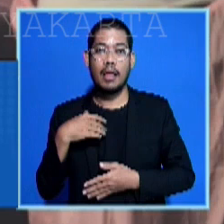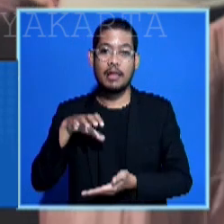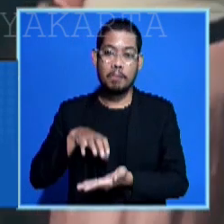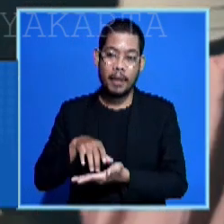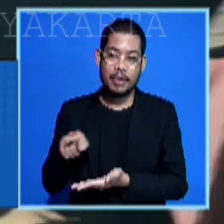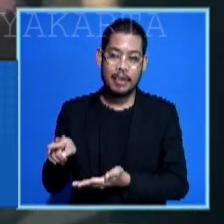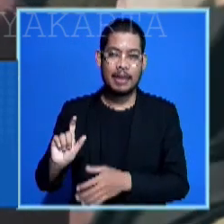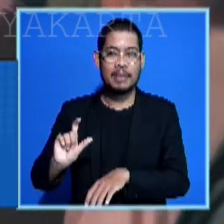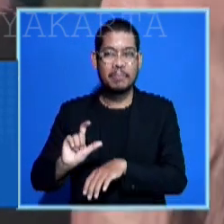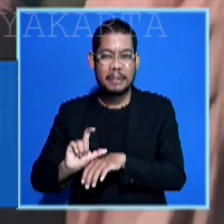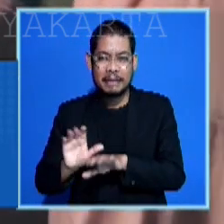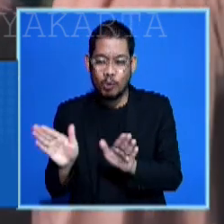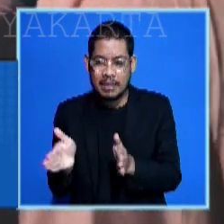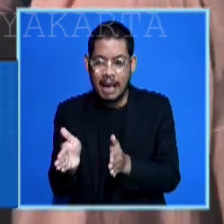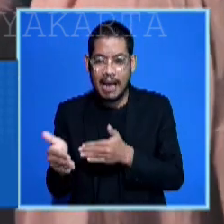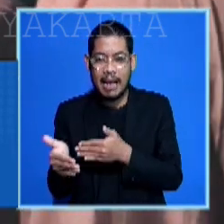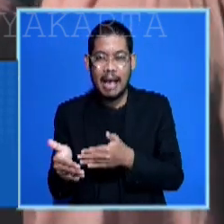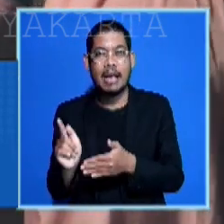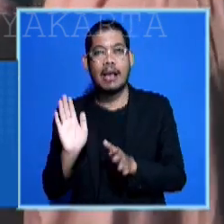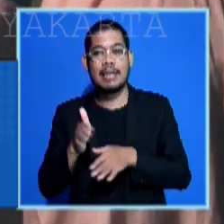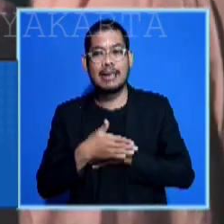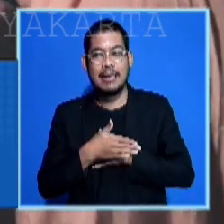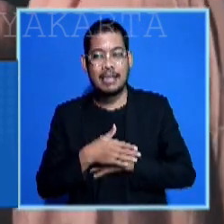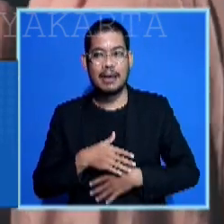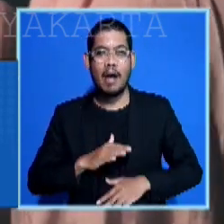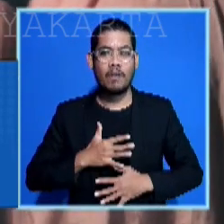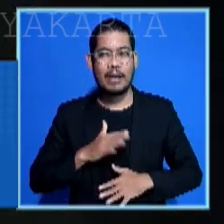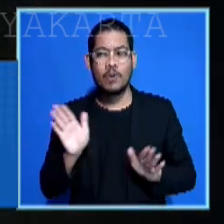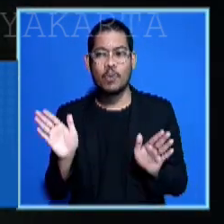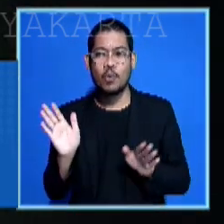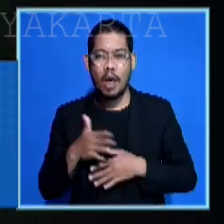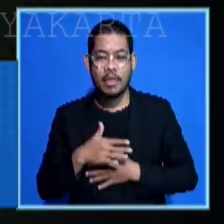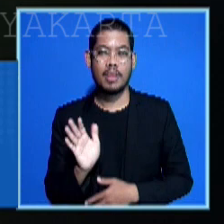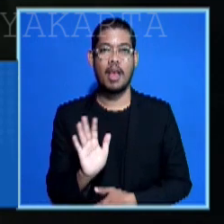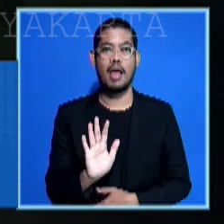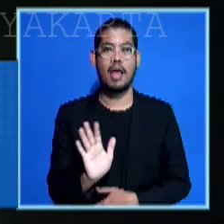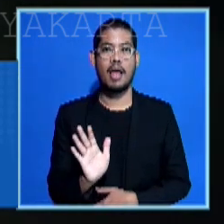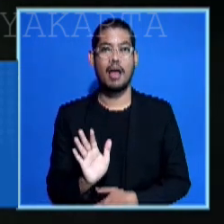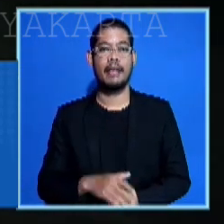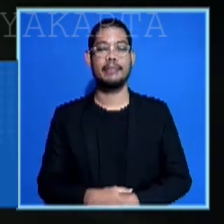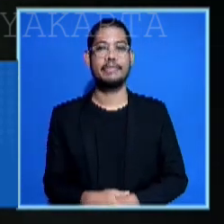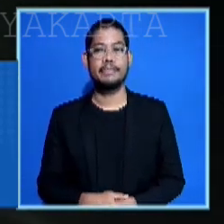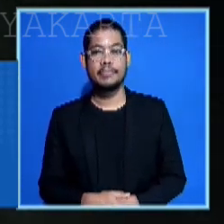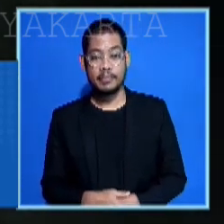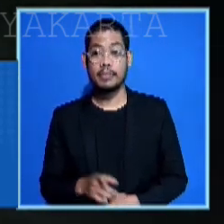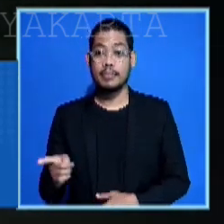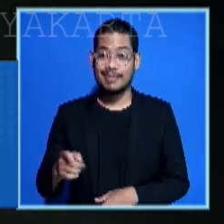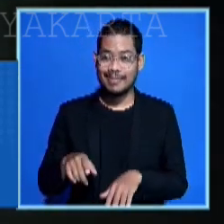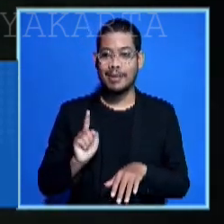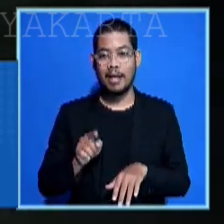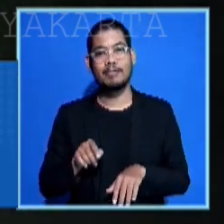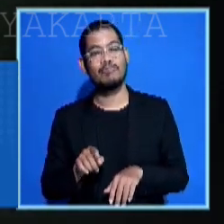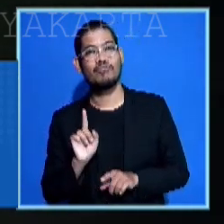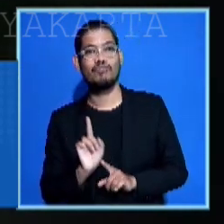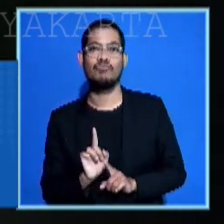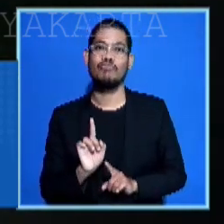beribadah. Jadi kamu nggak perlu khawatir sholat subuhmu bakal terlewat. Selama pendakian, kamu akan melalui jalan setapak